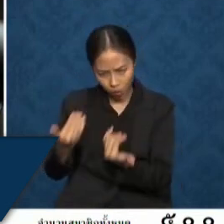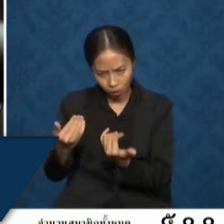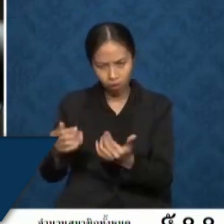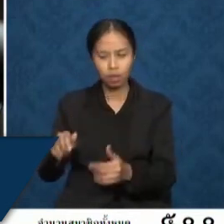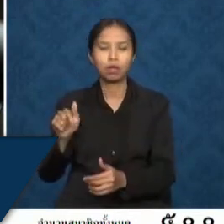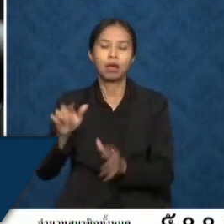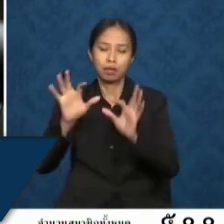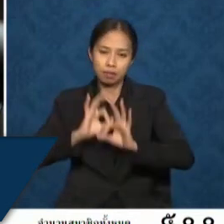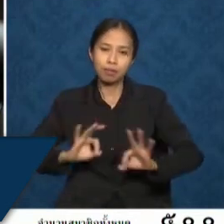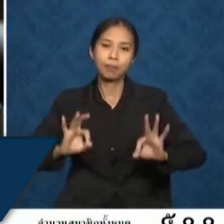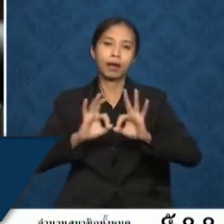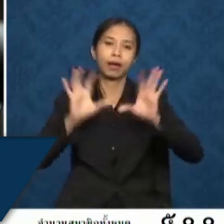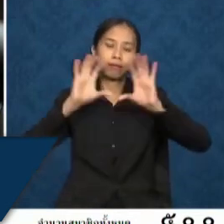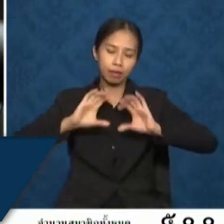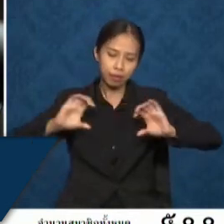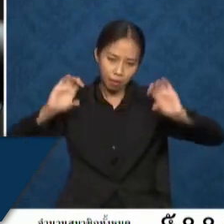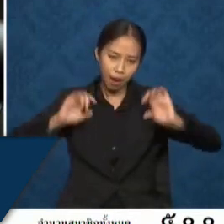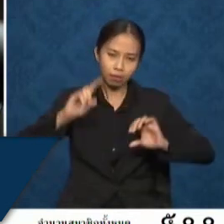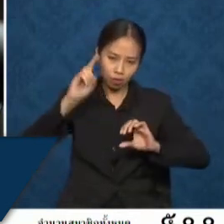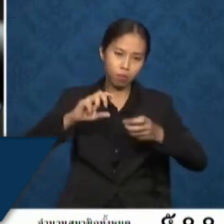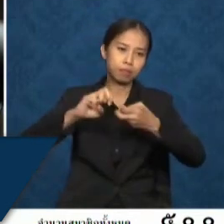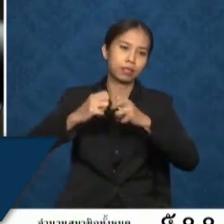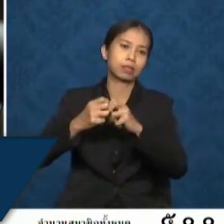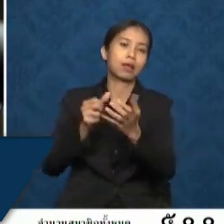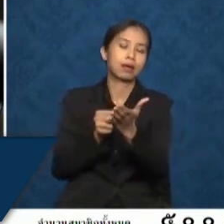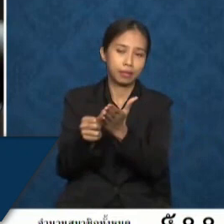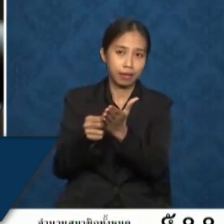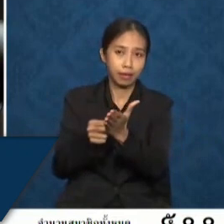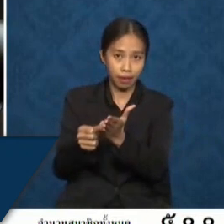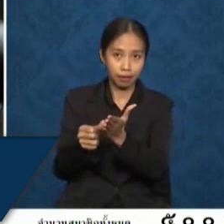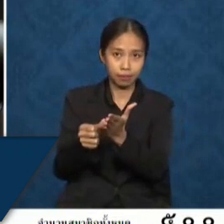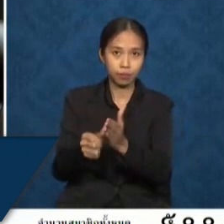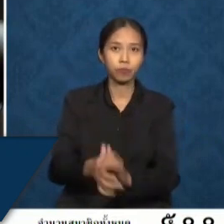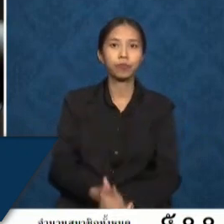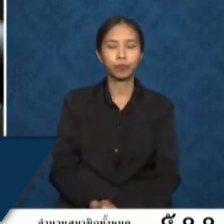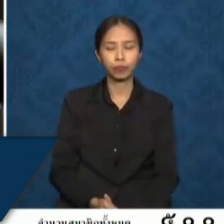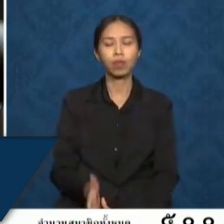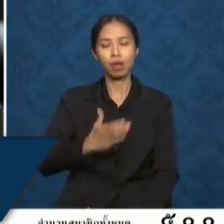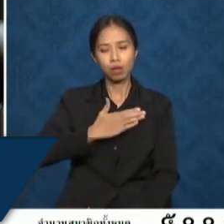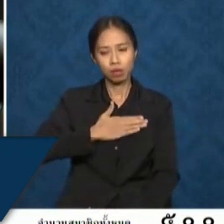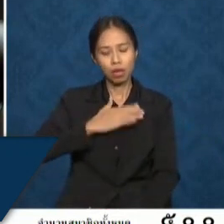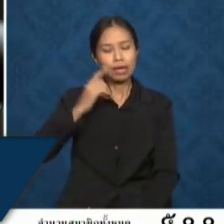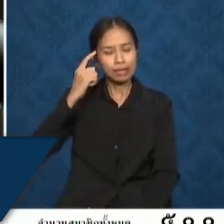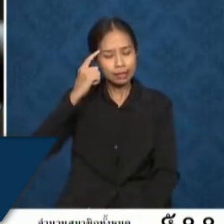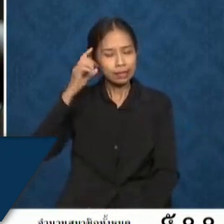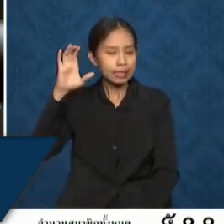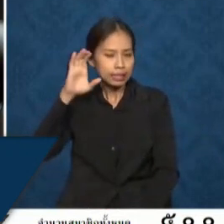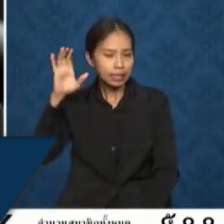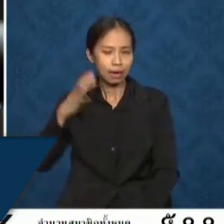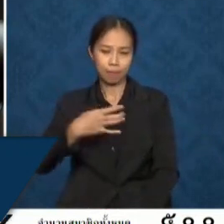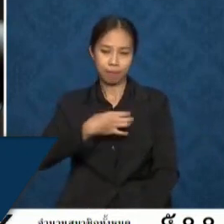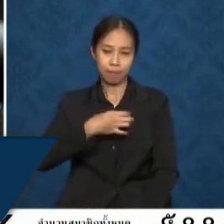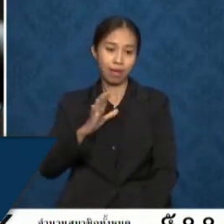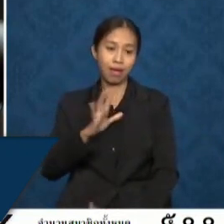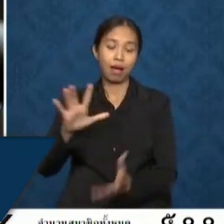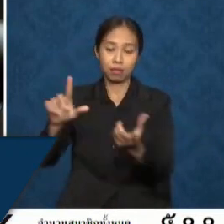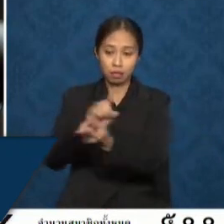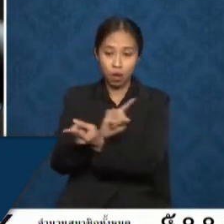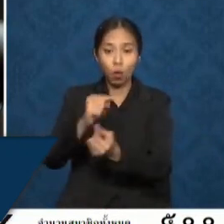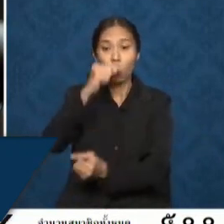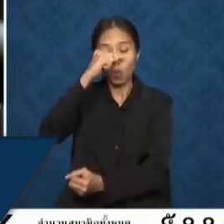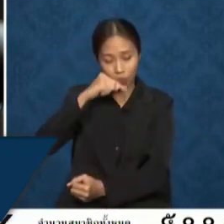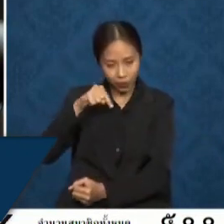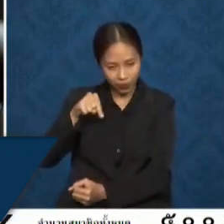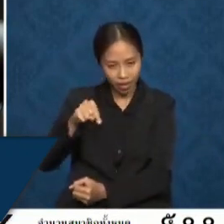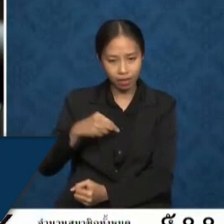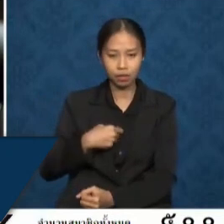ด่วนที่รัฐบาลต้องแก้ไขอยางมีวุธิภาวะที่ฉนเชอว่า เราคงไม่อยากให้สังคมไทยเป็สังคมท